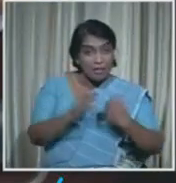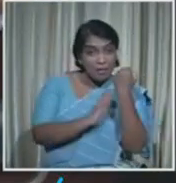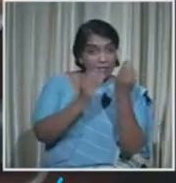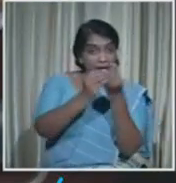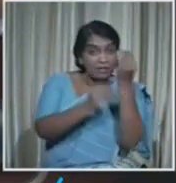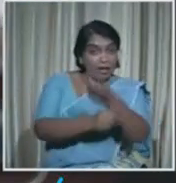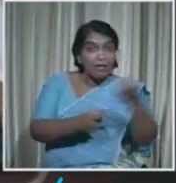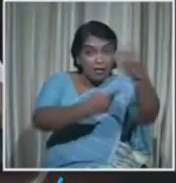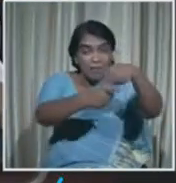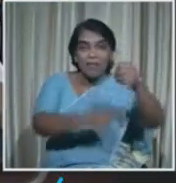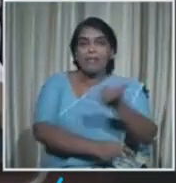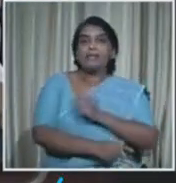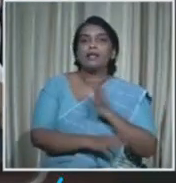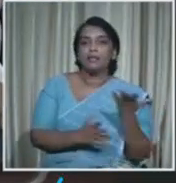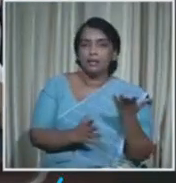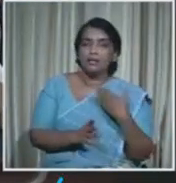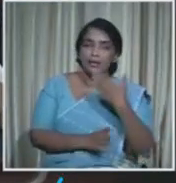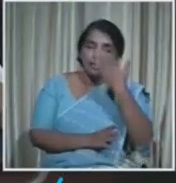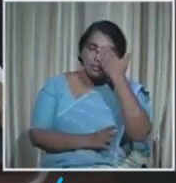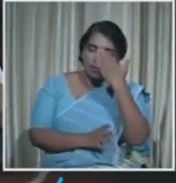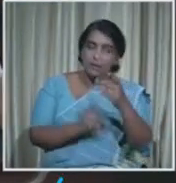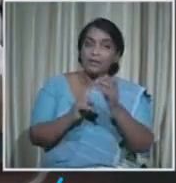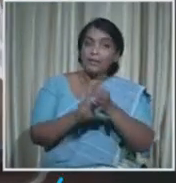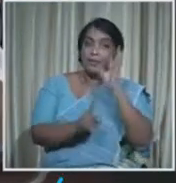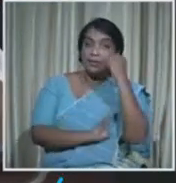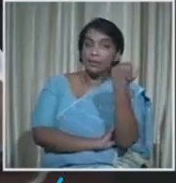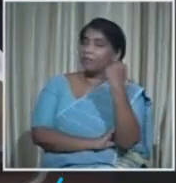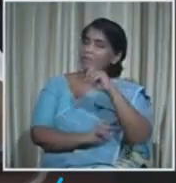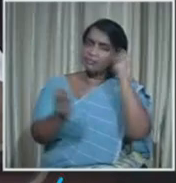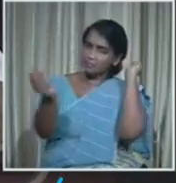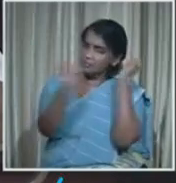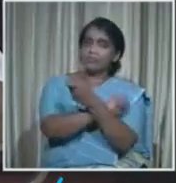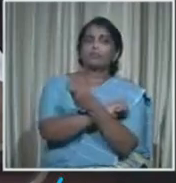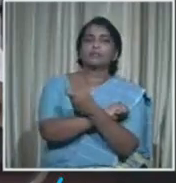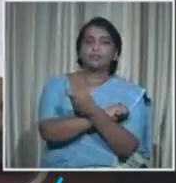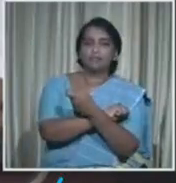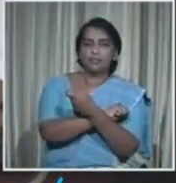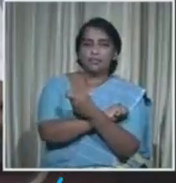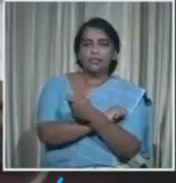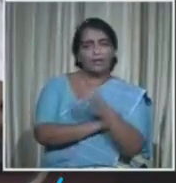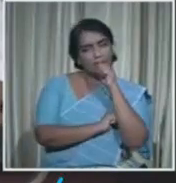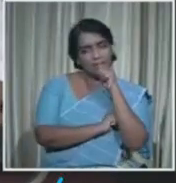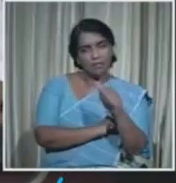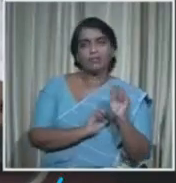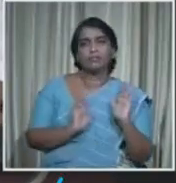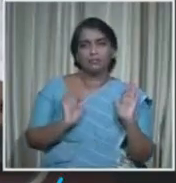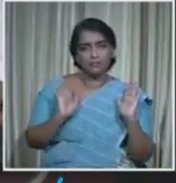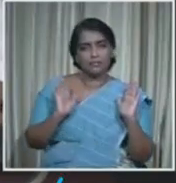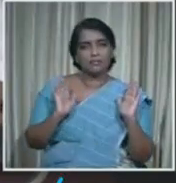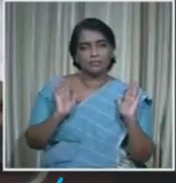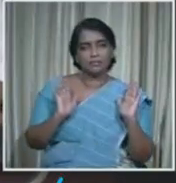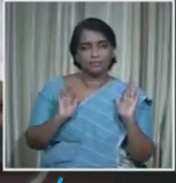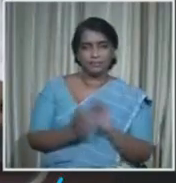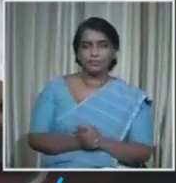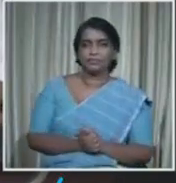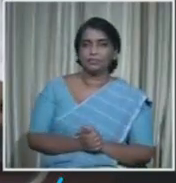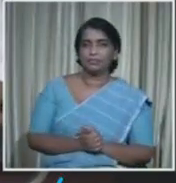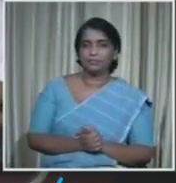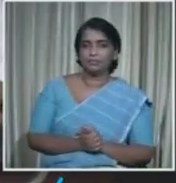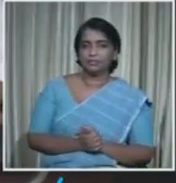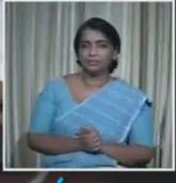කරලා අපි විධායක ජනාධිපති ක්‍රමය වෙනස් කරන්නට ඕන බොහොම පැහැදිලිව දැන් අපි